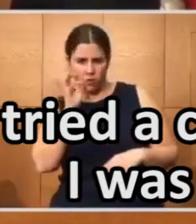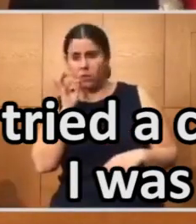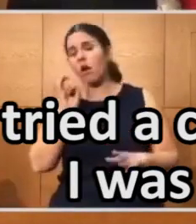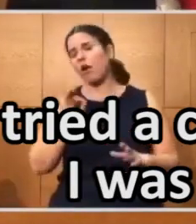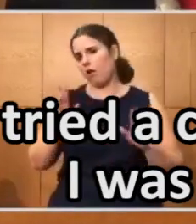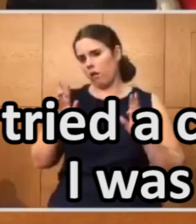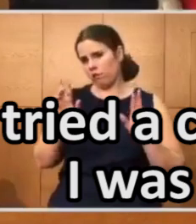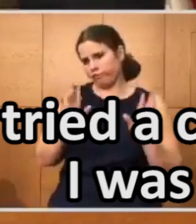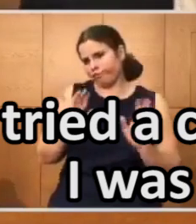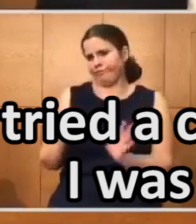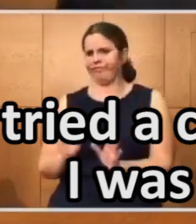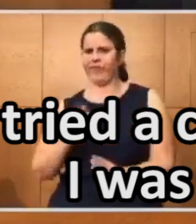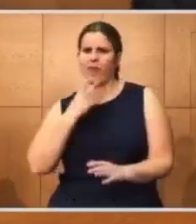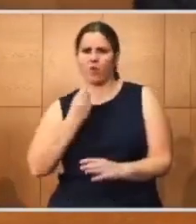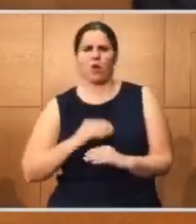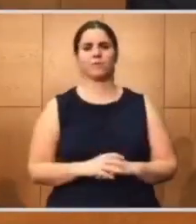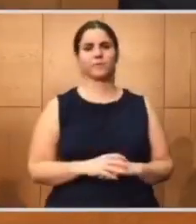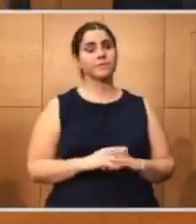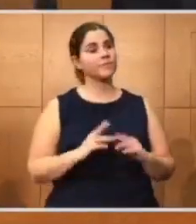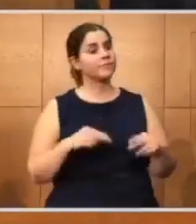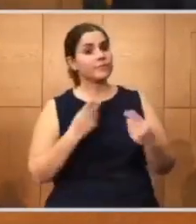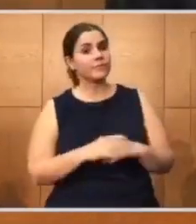jako, fuj. Pavel Fischer.